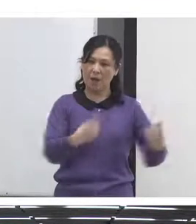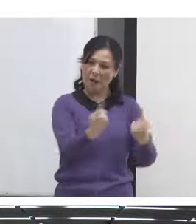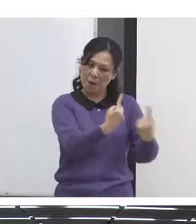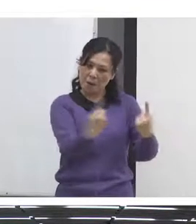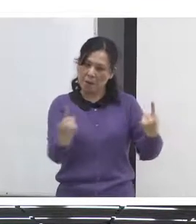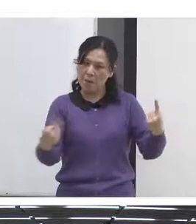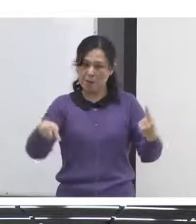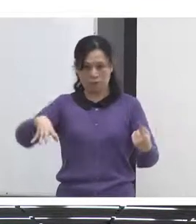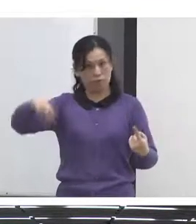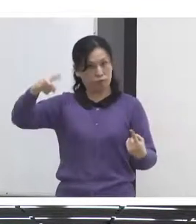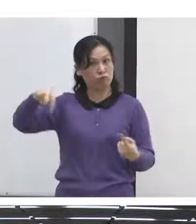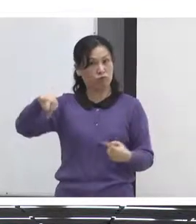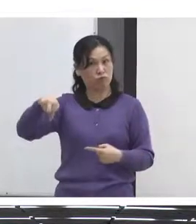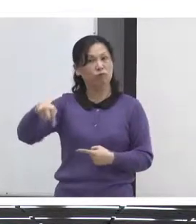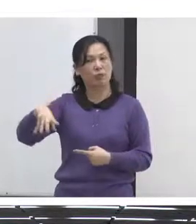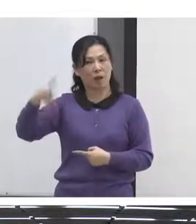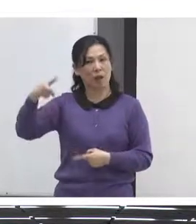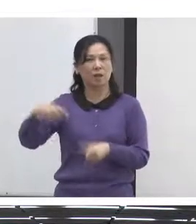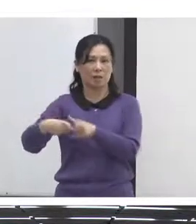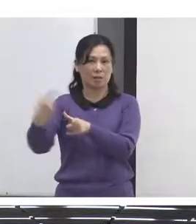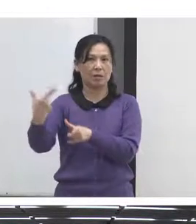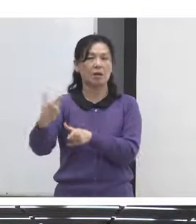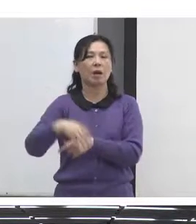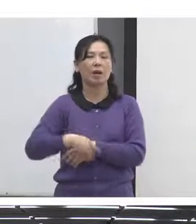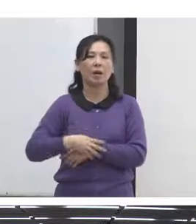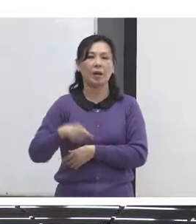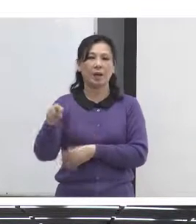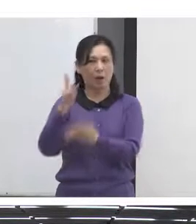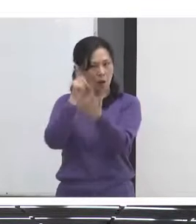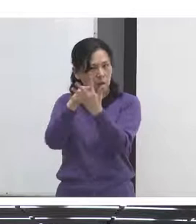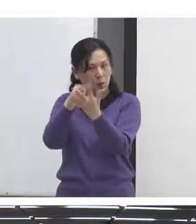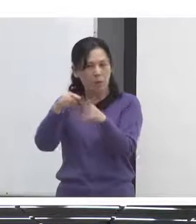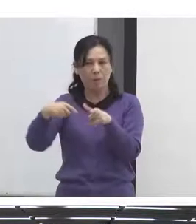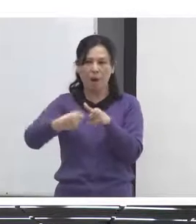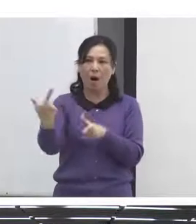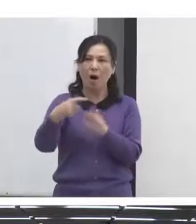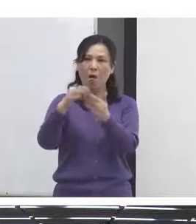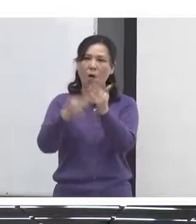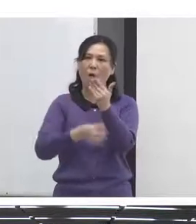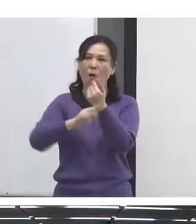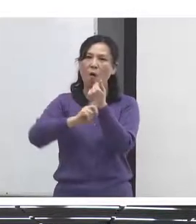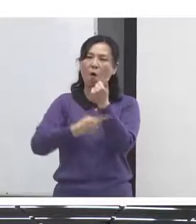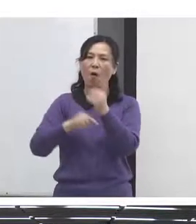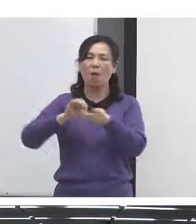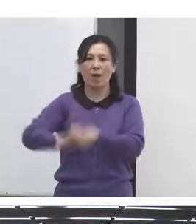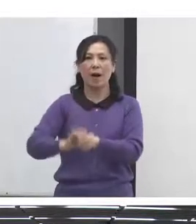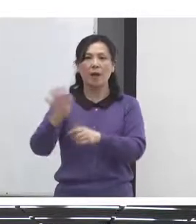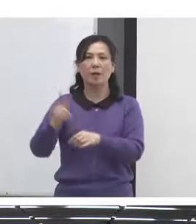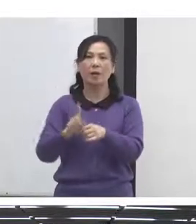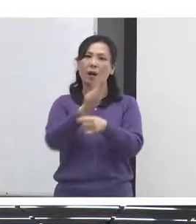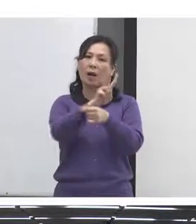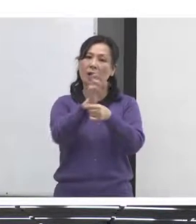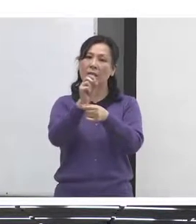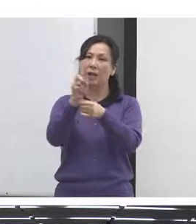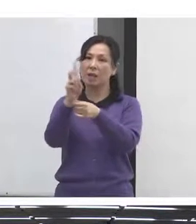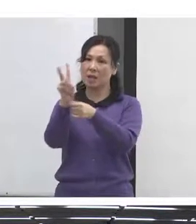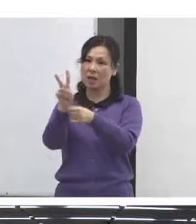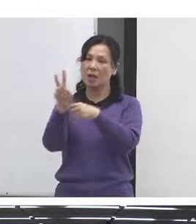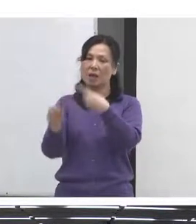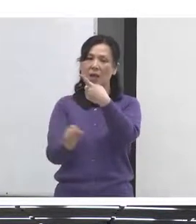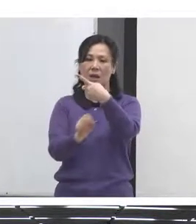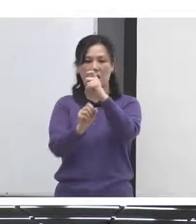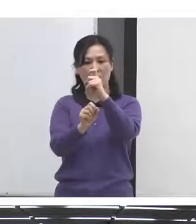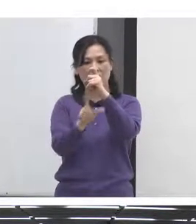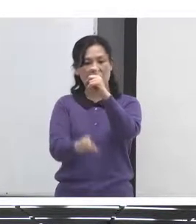放，就是制定这个汉堡，必须要透明开放的这个法案。它是在2012年的10月就已经，由